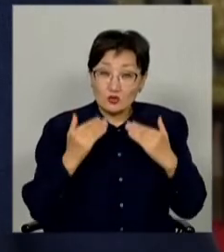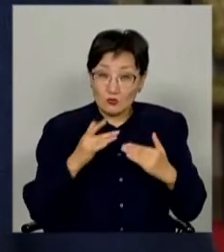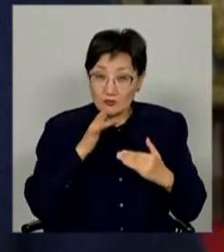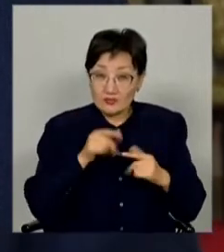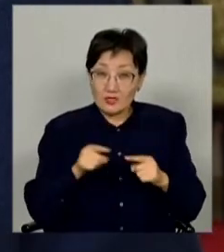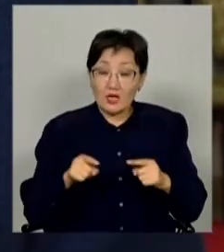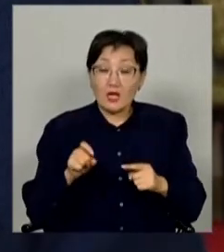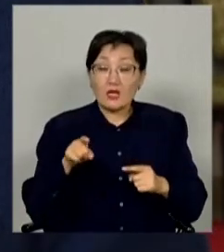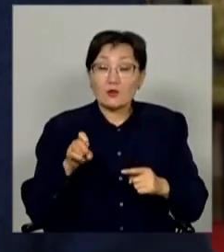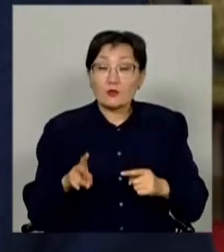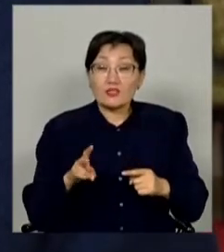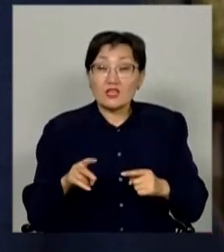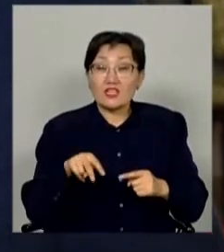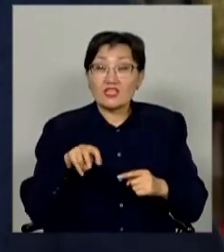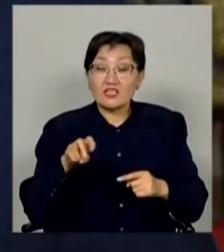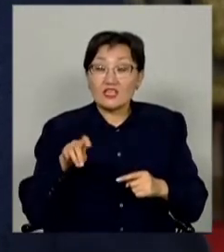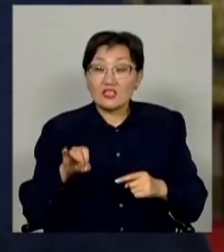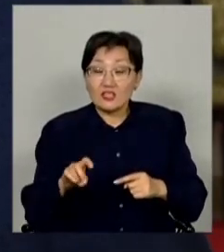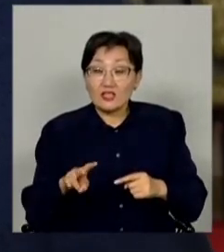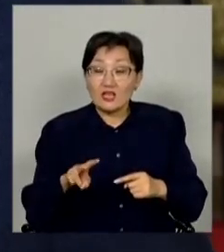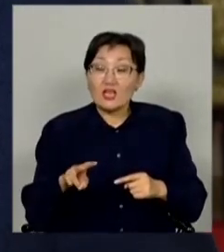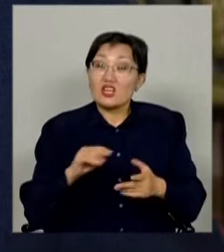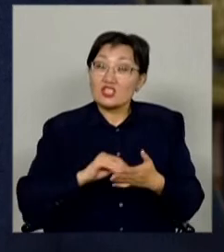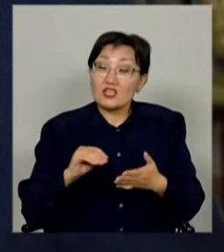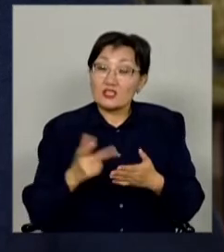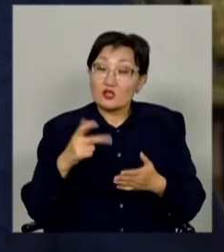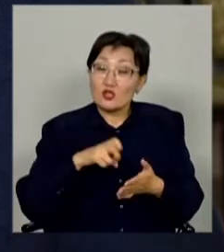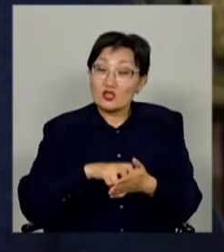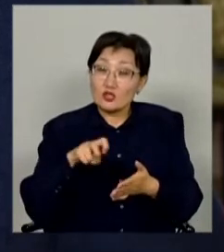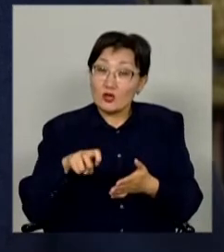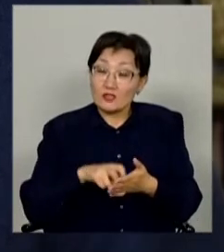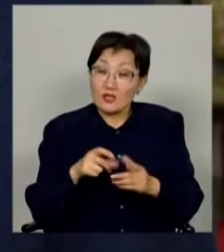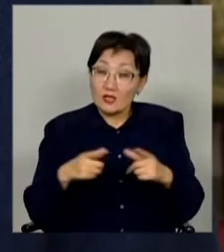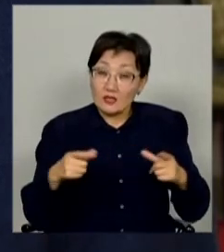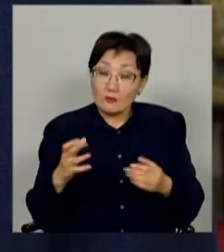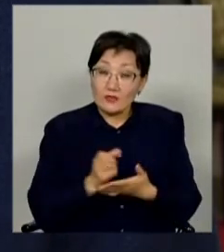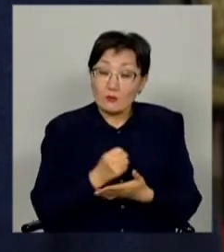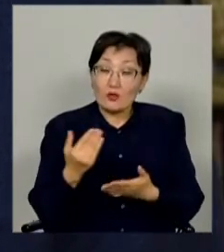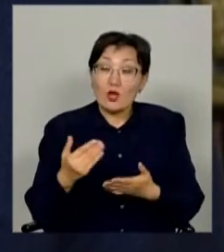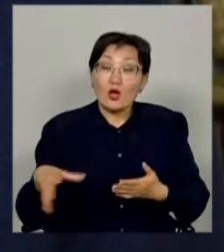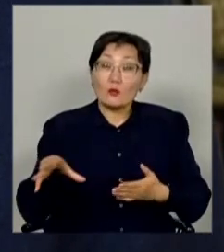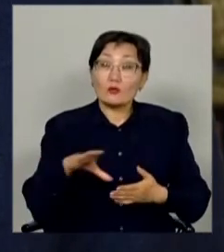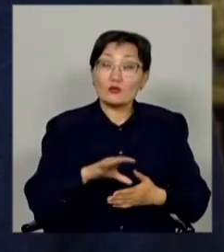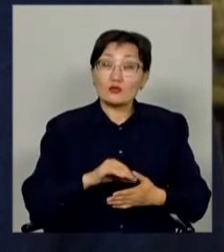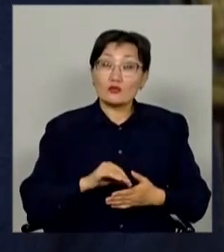өзінде Ахаңның Ленинге жазған 3 хаты табылды. Осы 3 хаттың өзінде Ахаңның бүкіл